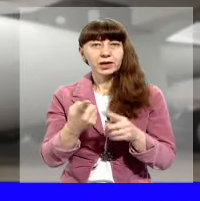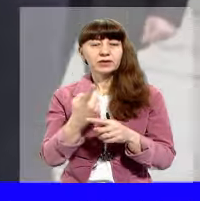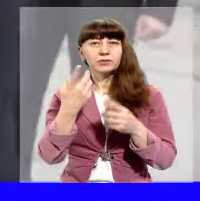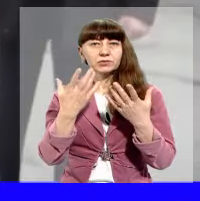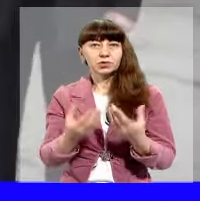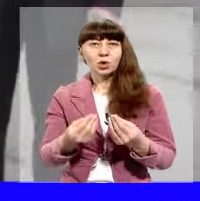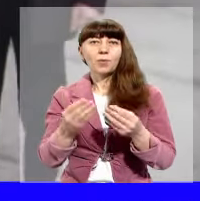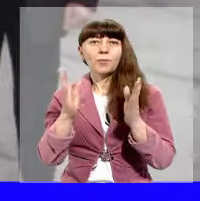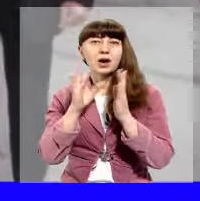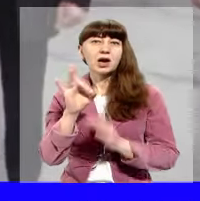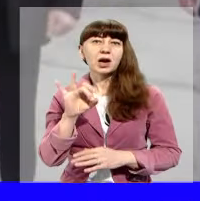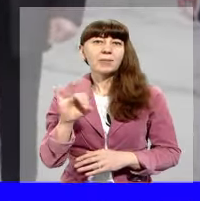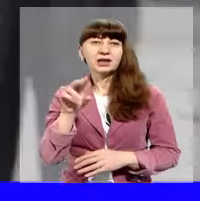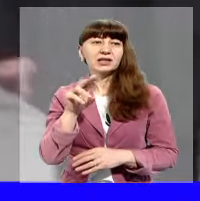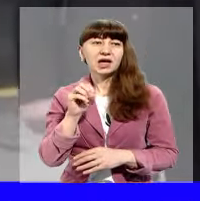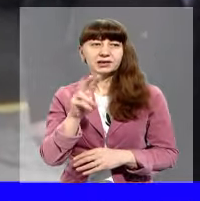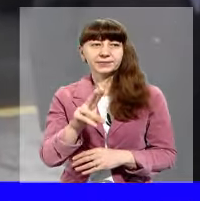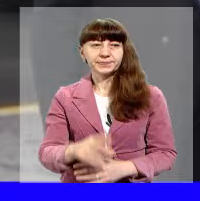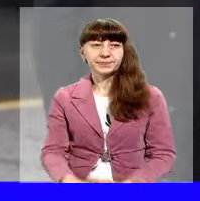келді.